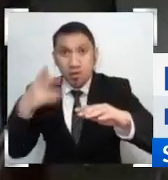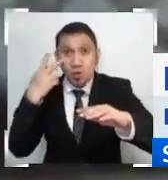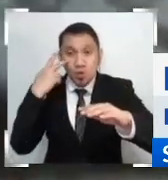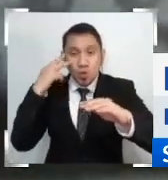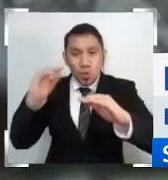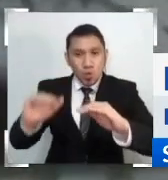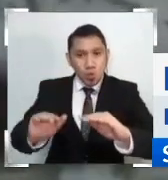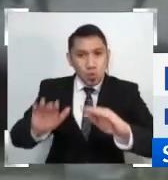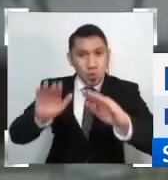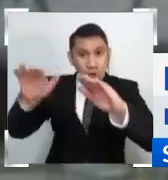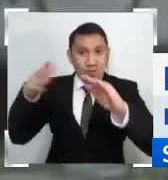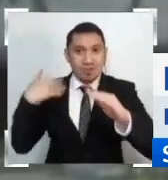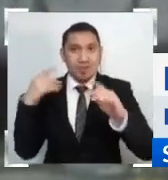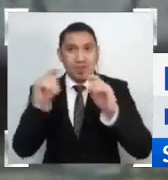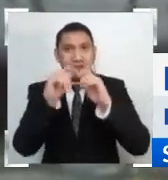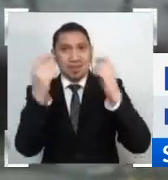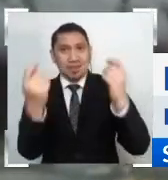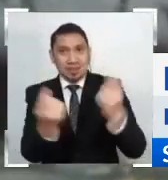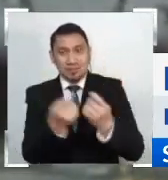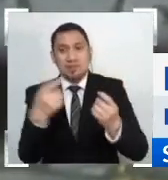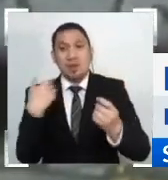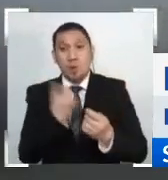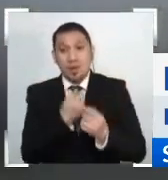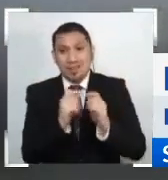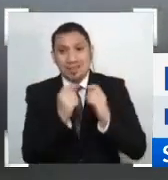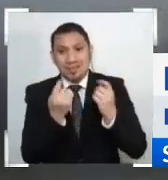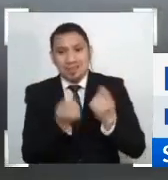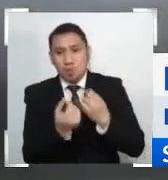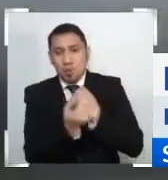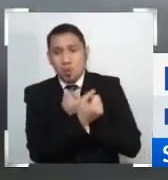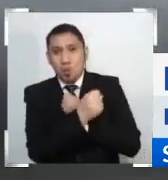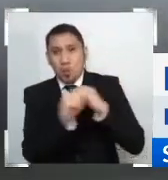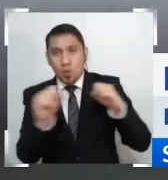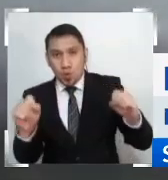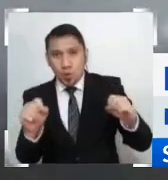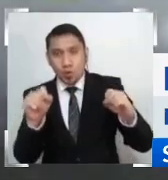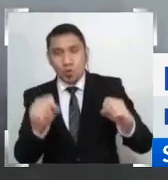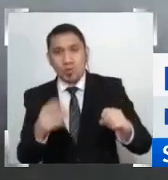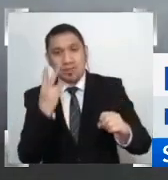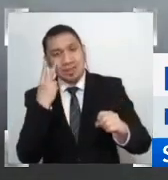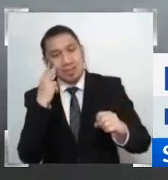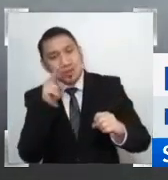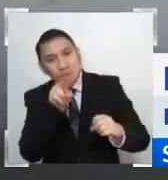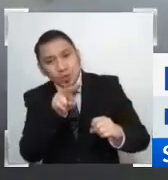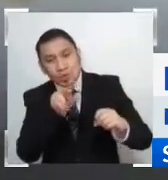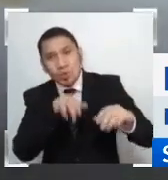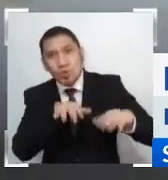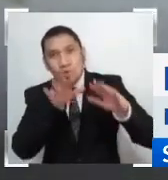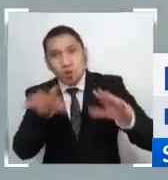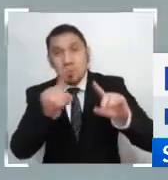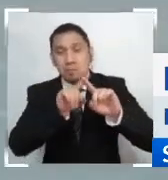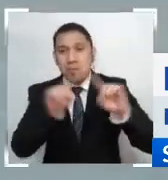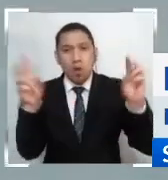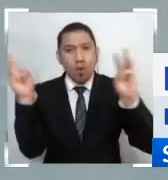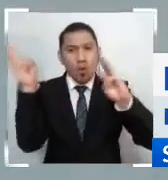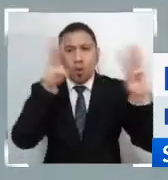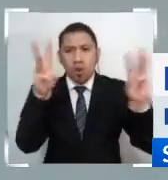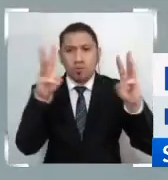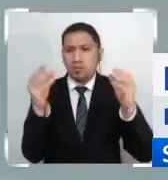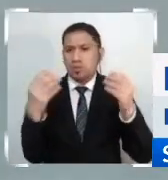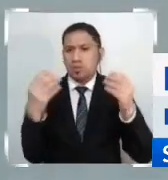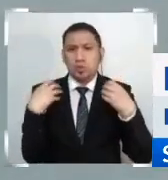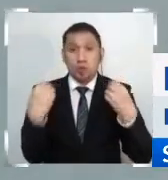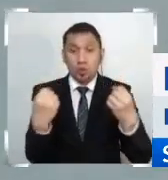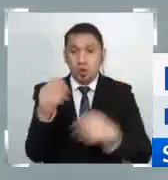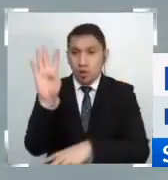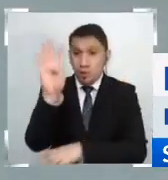team, maaaring ligtas sa banta ng daluyong o pag-angat ng tubig, pero hindi sa hanging bit-bit ng unos. Alas 4 ng